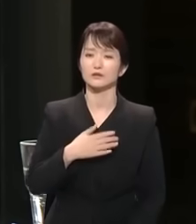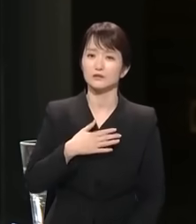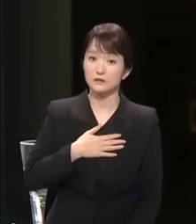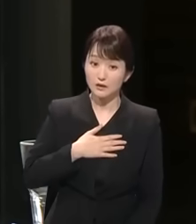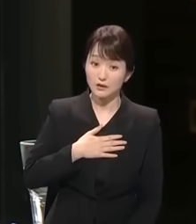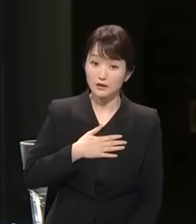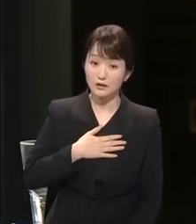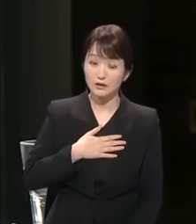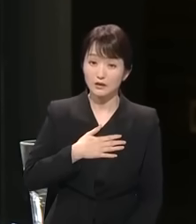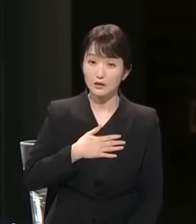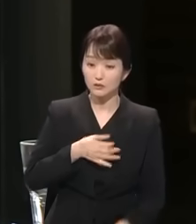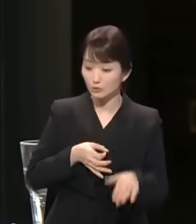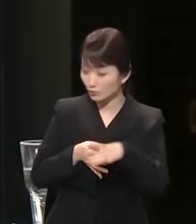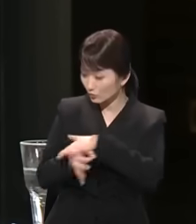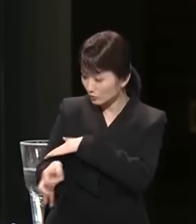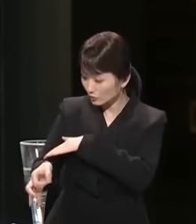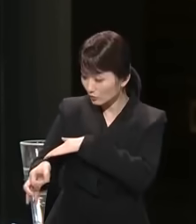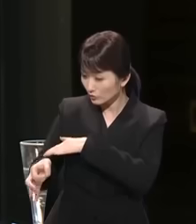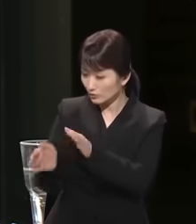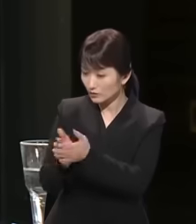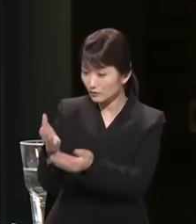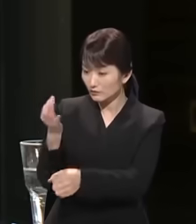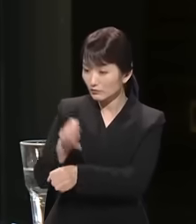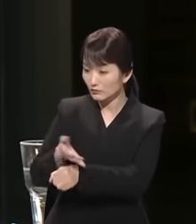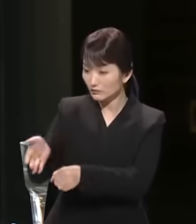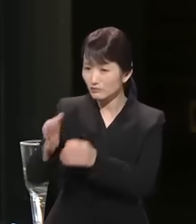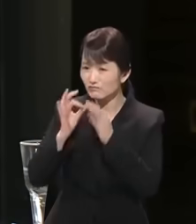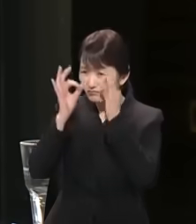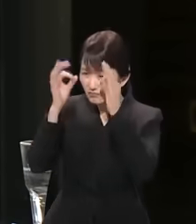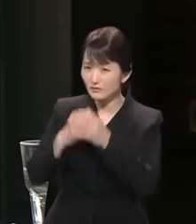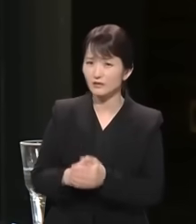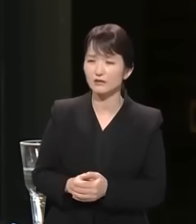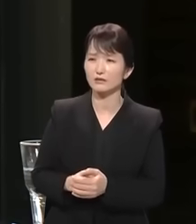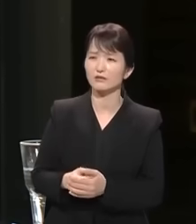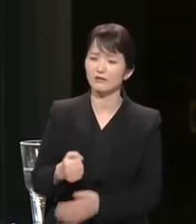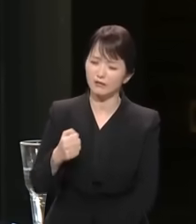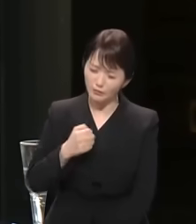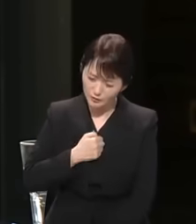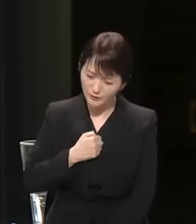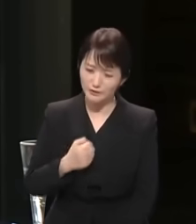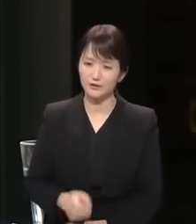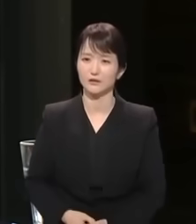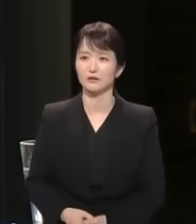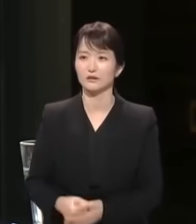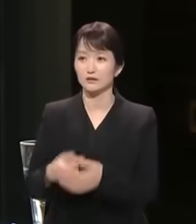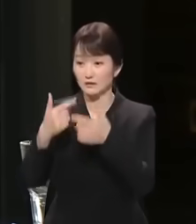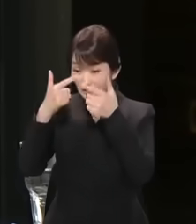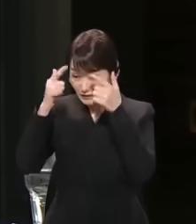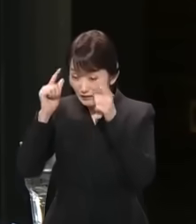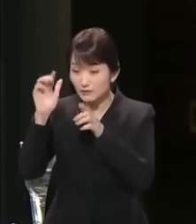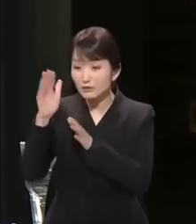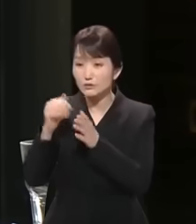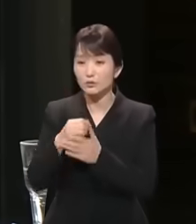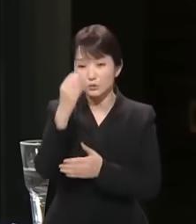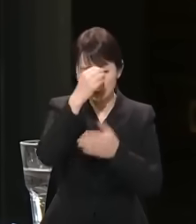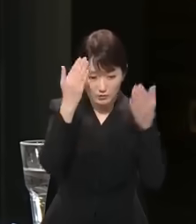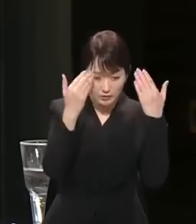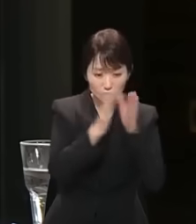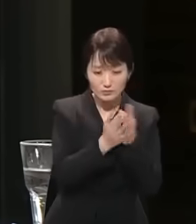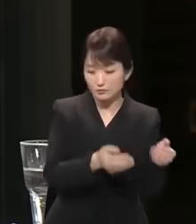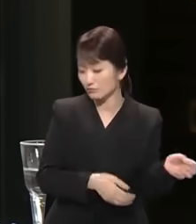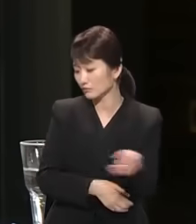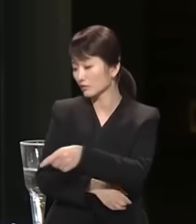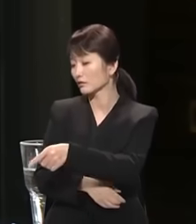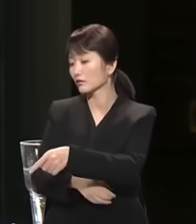제돈으로 고등학교 책까지 사주면서 이렇게 노력을 했는데 오죽 답답하면 그래 아 대학원 생한 고등학교 책 던져 주면서 이거